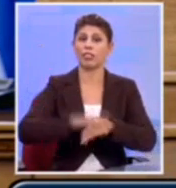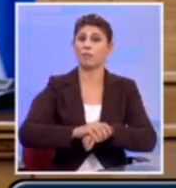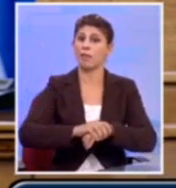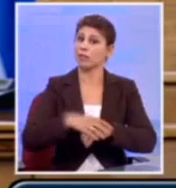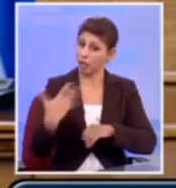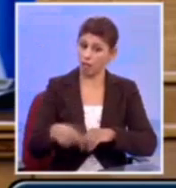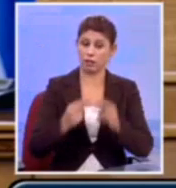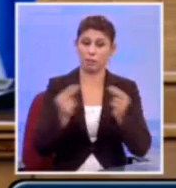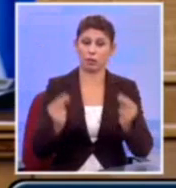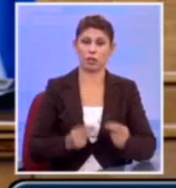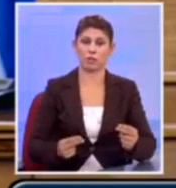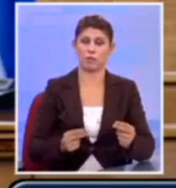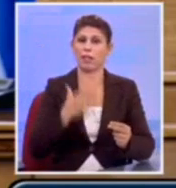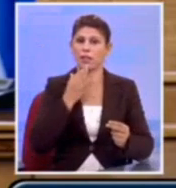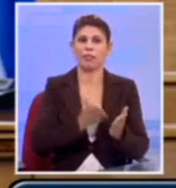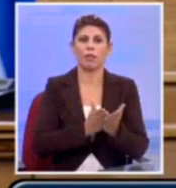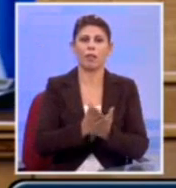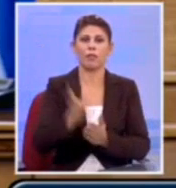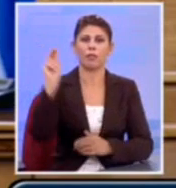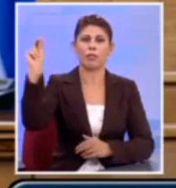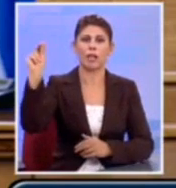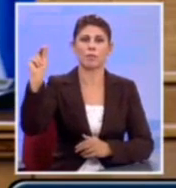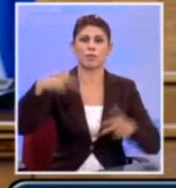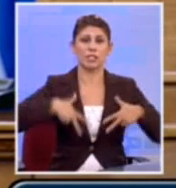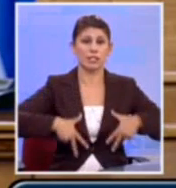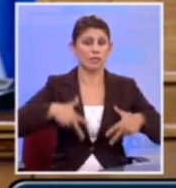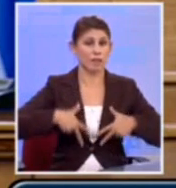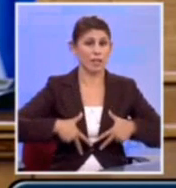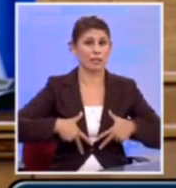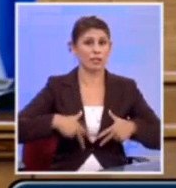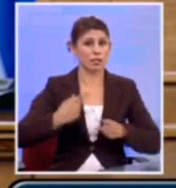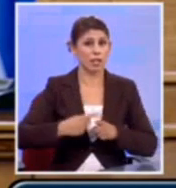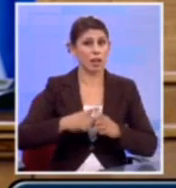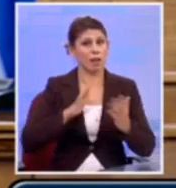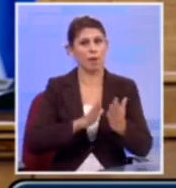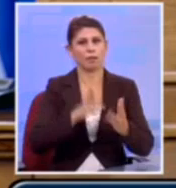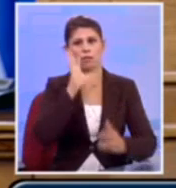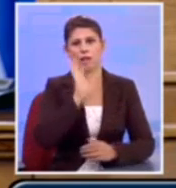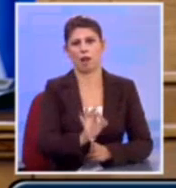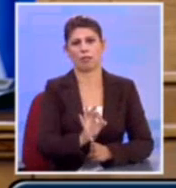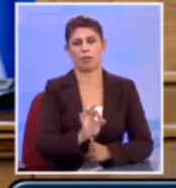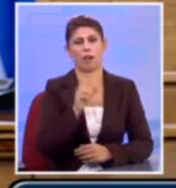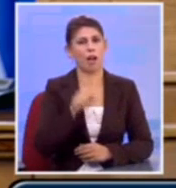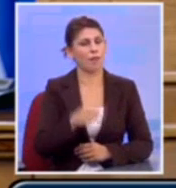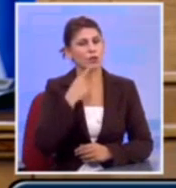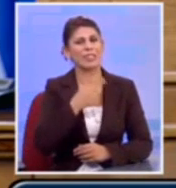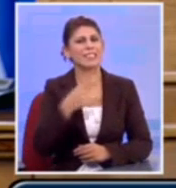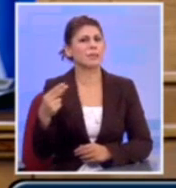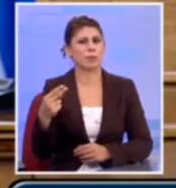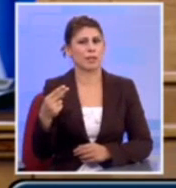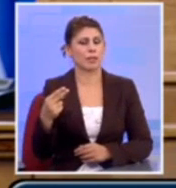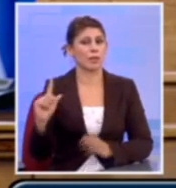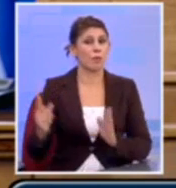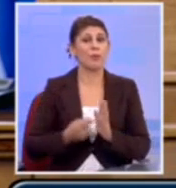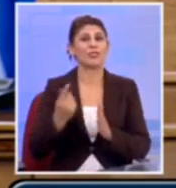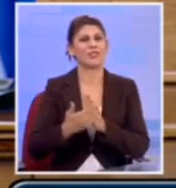τους, η ηθική δηλαδή δέσμευση της ελληνικής κυβέρνησης απέναντι στην αλήθεια. Αυτό άλλωστε σημαίνει πρώτη